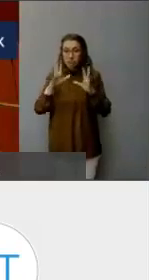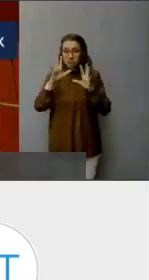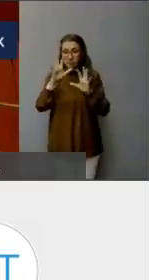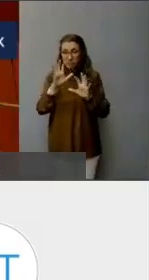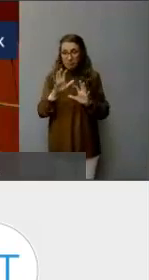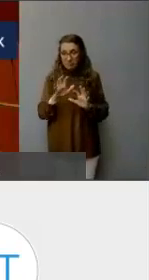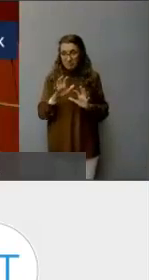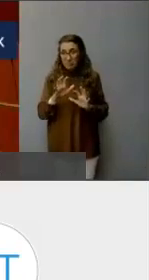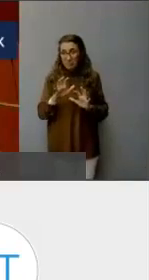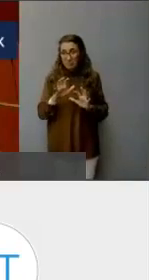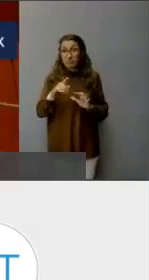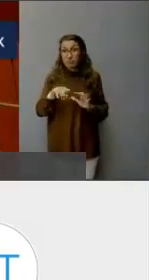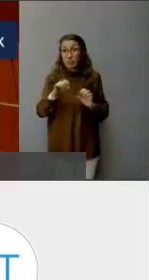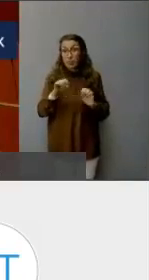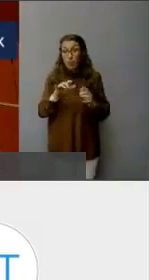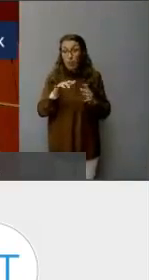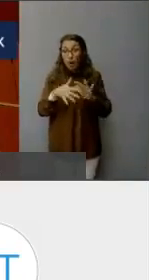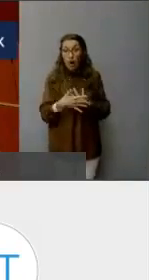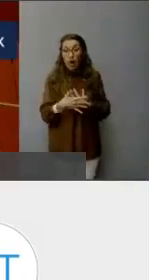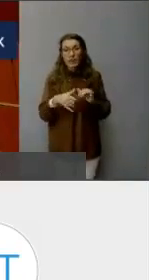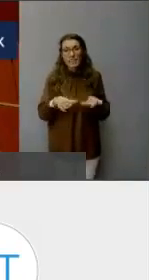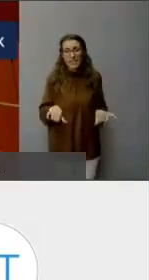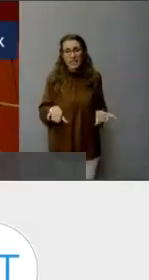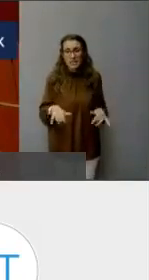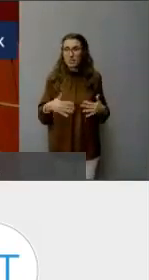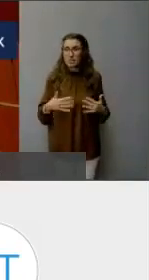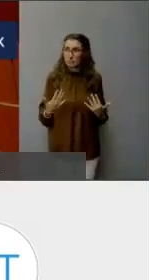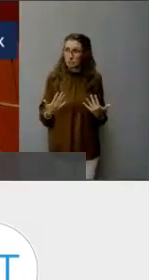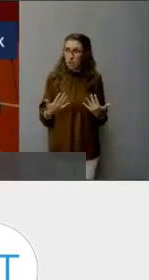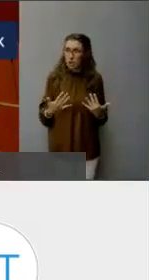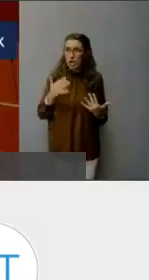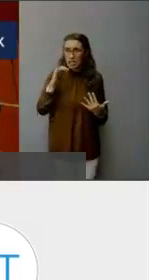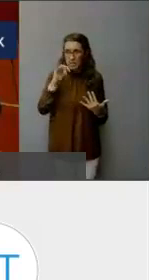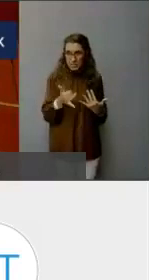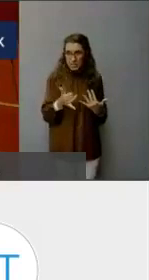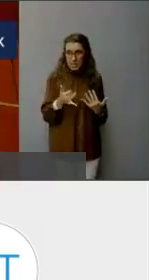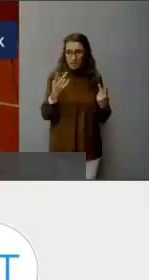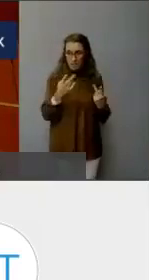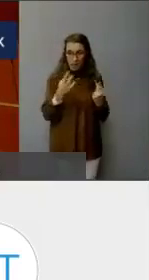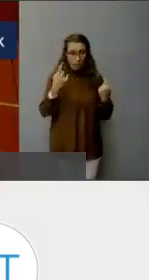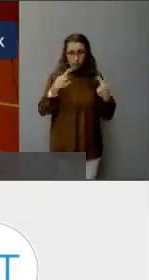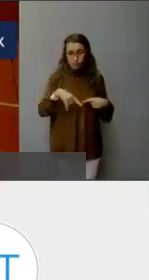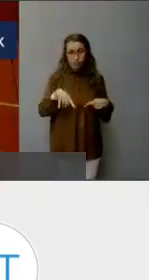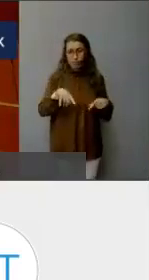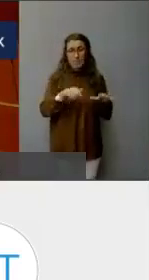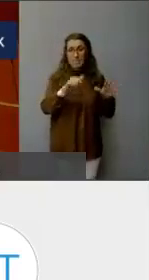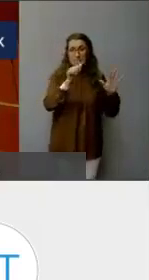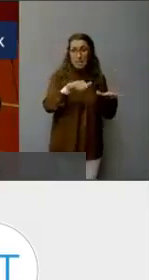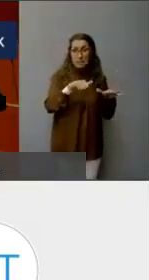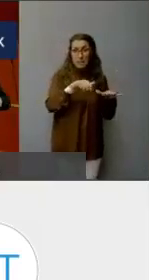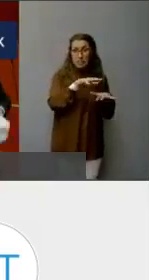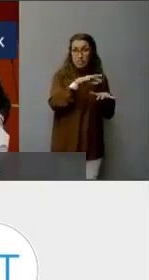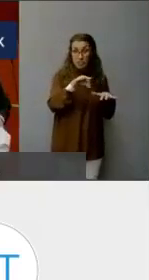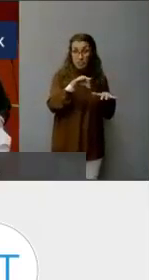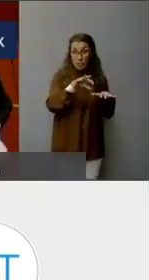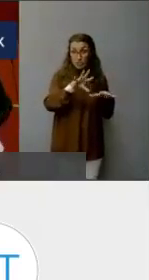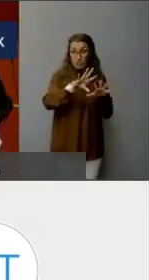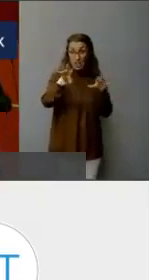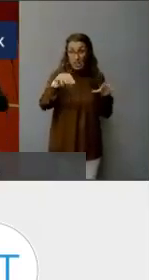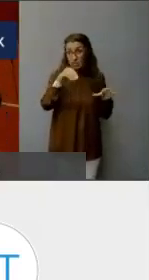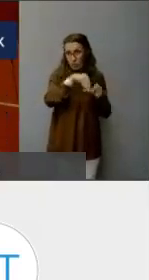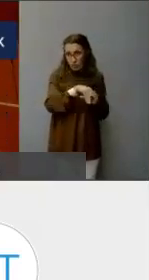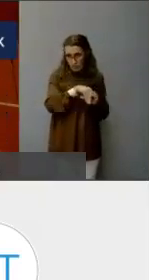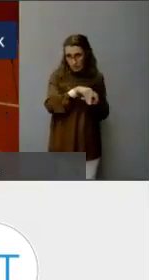beh dico io però quando mi lavo 135 li contiamo le 6.500 non è che gli diamo i 6.500 nuovi e